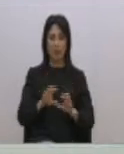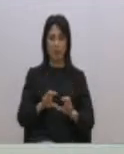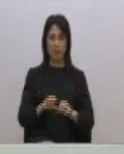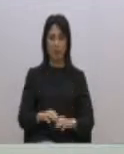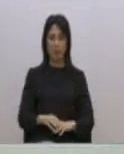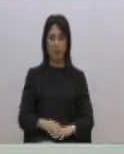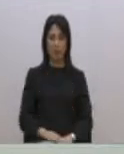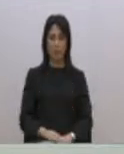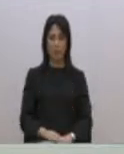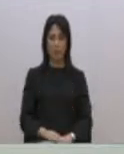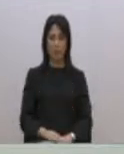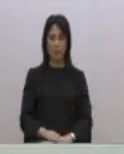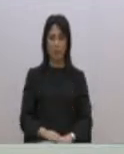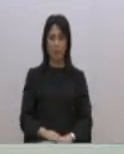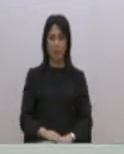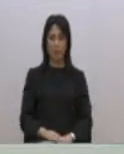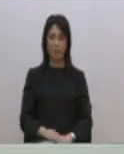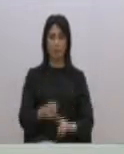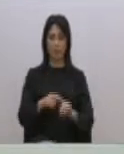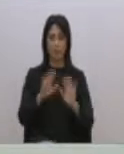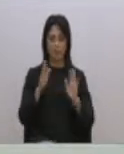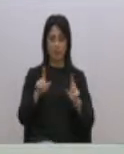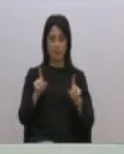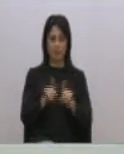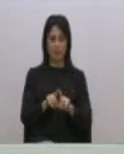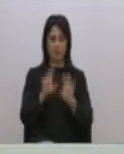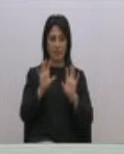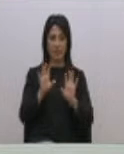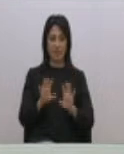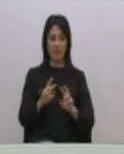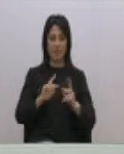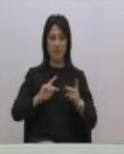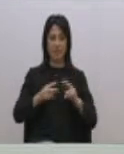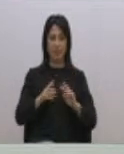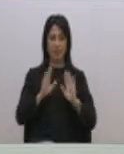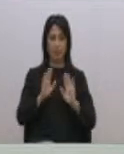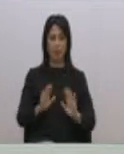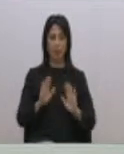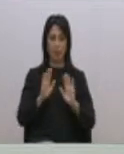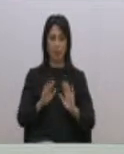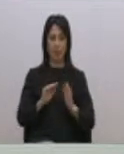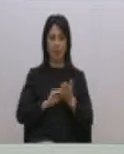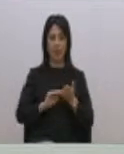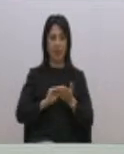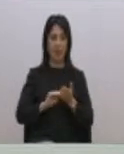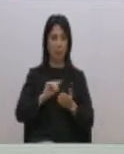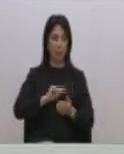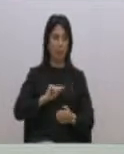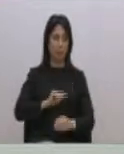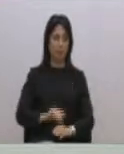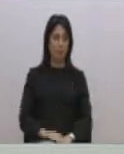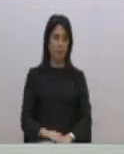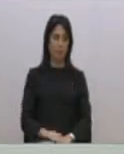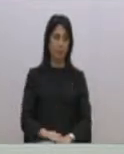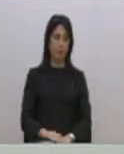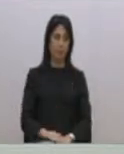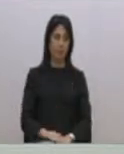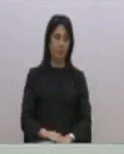შესახებ. ამ შემთხვევაშიც საკანონმდებლო ცვლილება მხოლოდ და მხოლოდ რედაქციული ფუნების